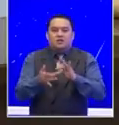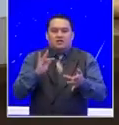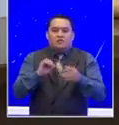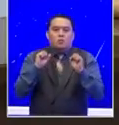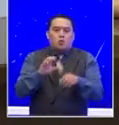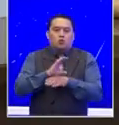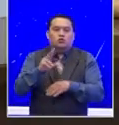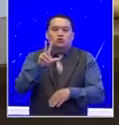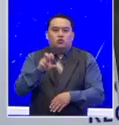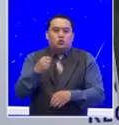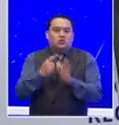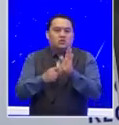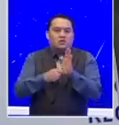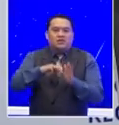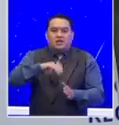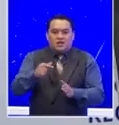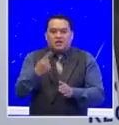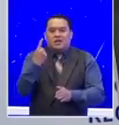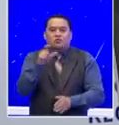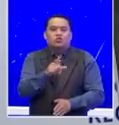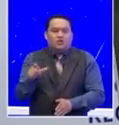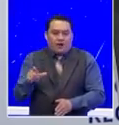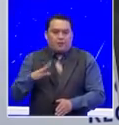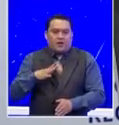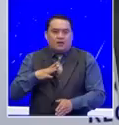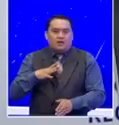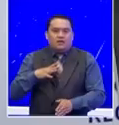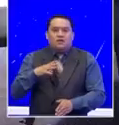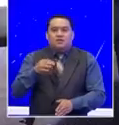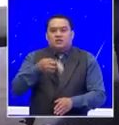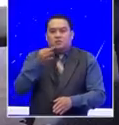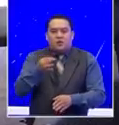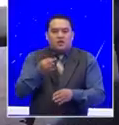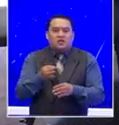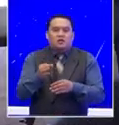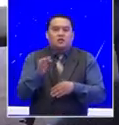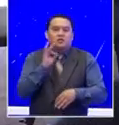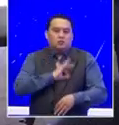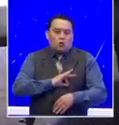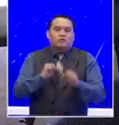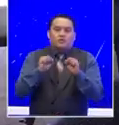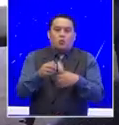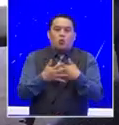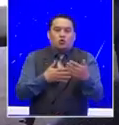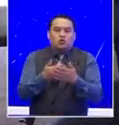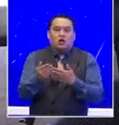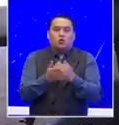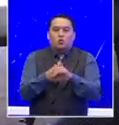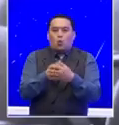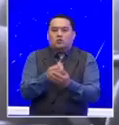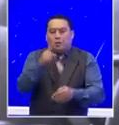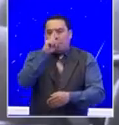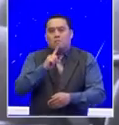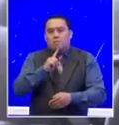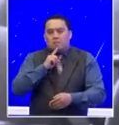садака определен в сумме 370 тенге на человека. Спиртовыми антисептиками можно пользоваться, отметили специалисты. Священный